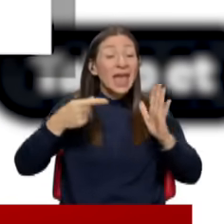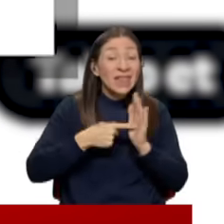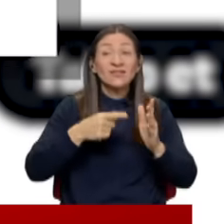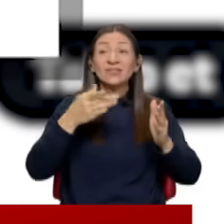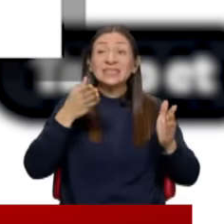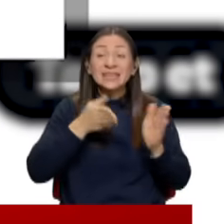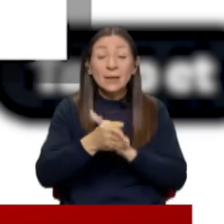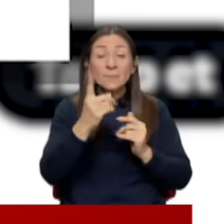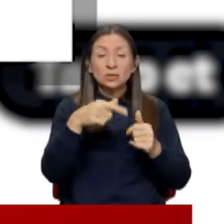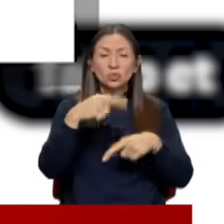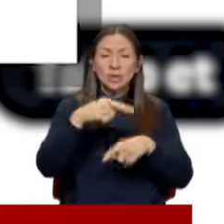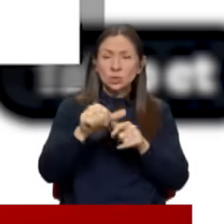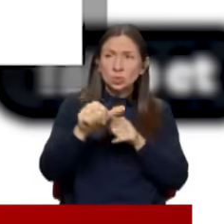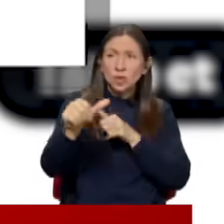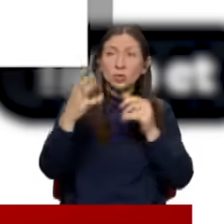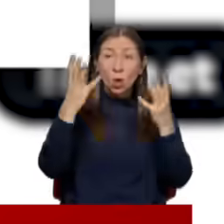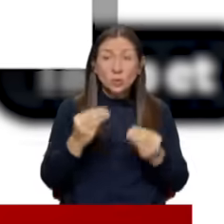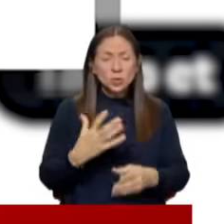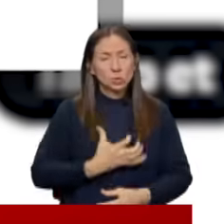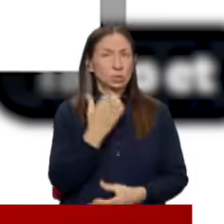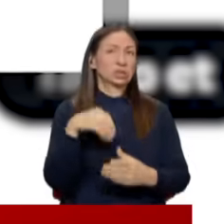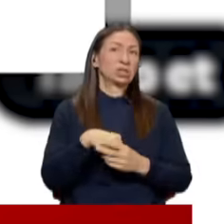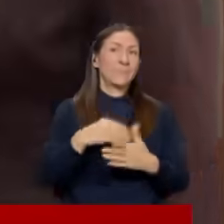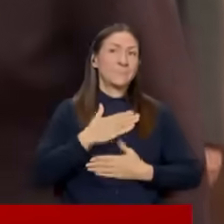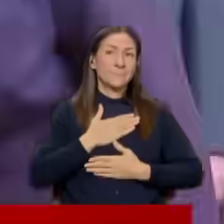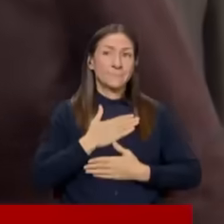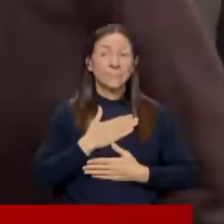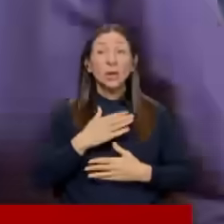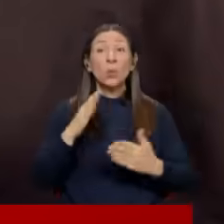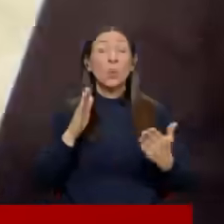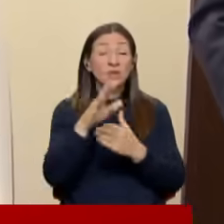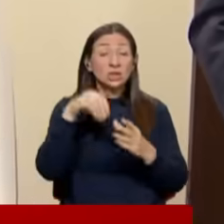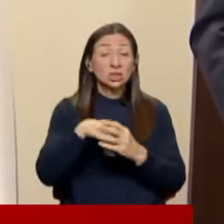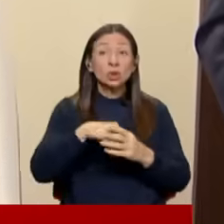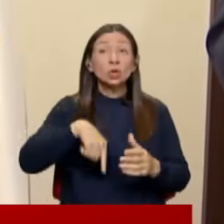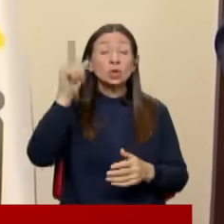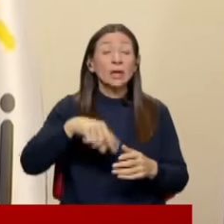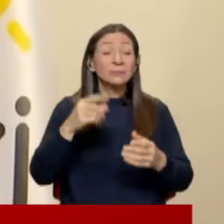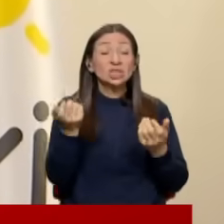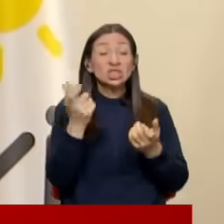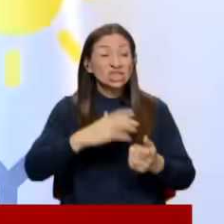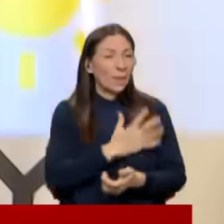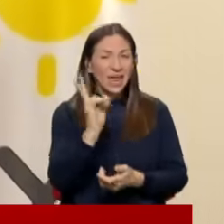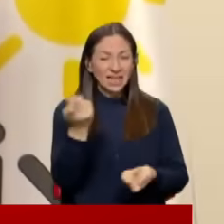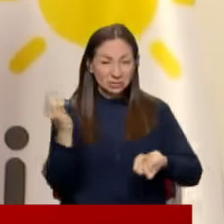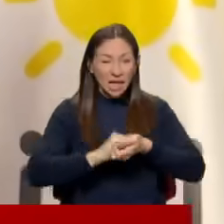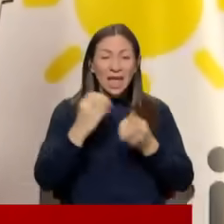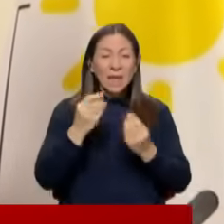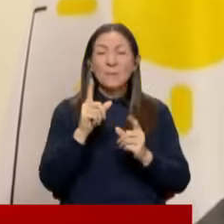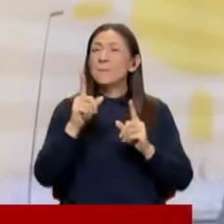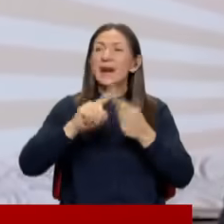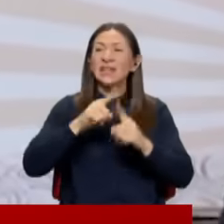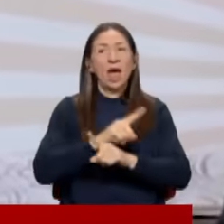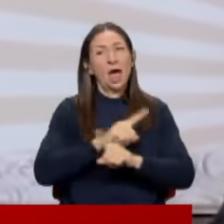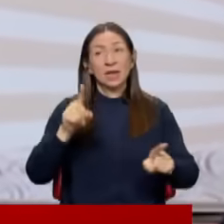ve ilkelerimizden bir süredir uzaklaşmış olmanın üzüntüsü içerisindeyim. Muhalefet cephesinde ise gündem CHP'nin işbirliği teklifine İYİ Parti'nin hayır